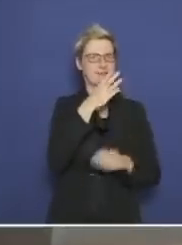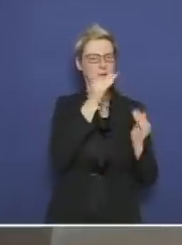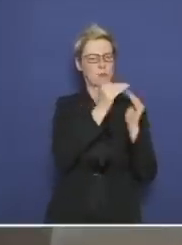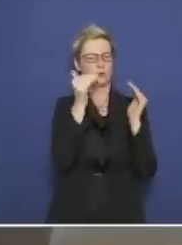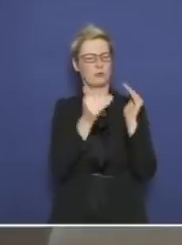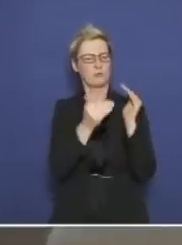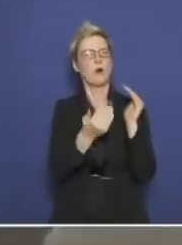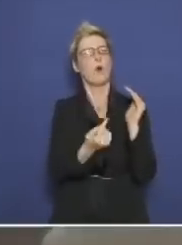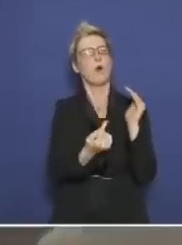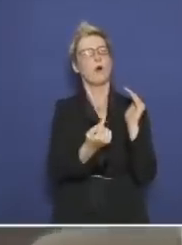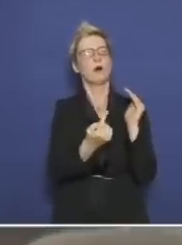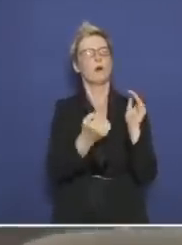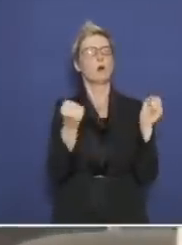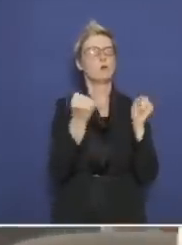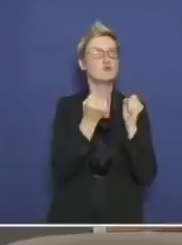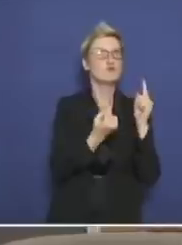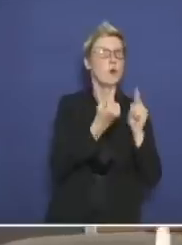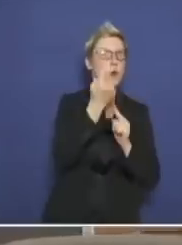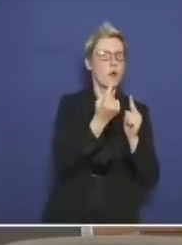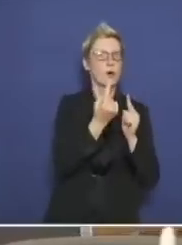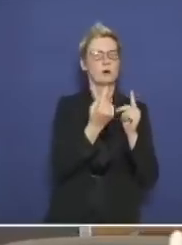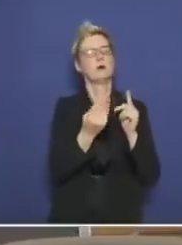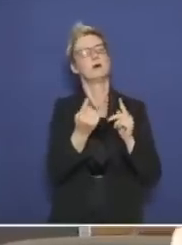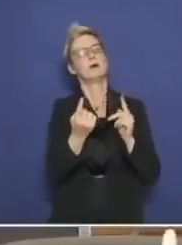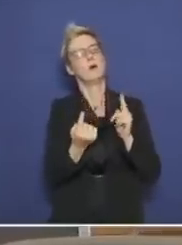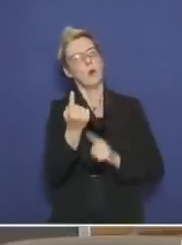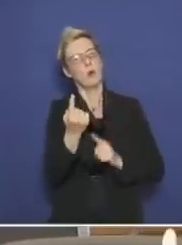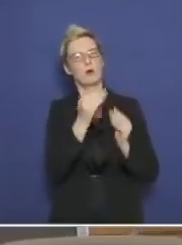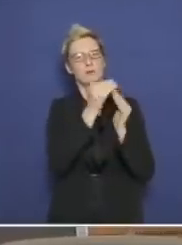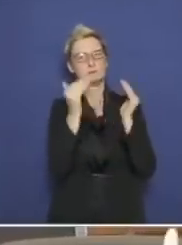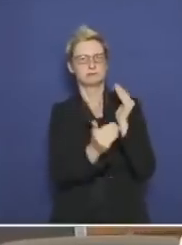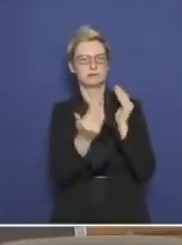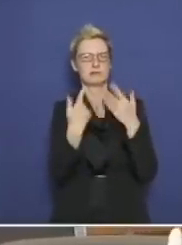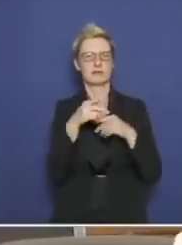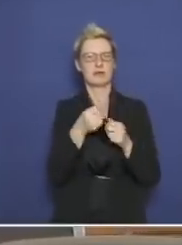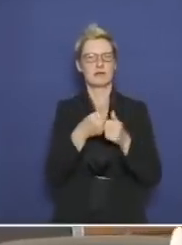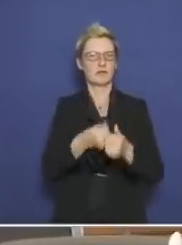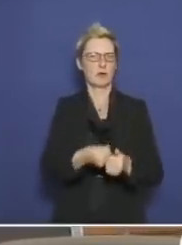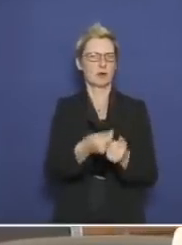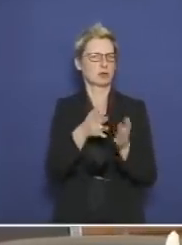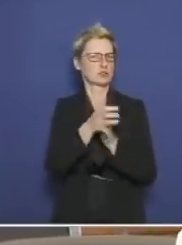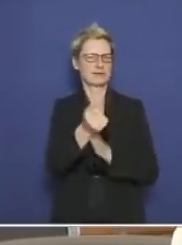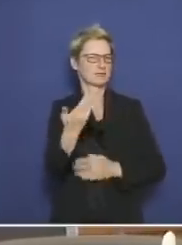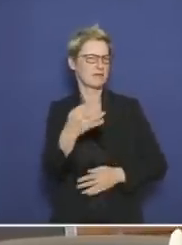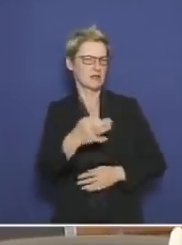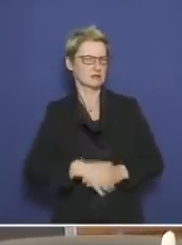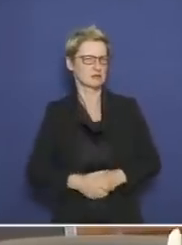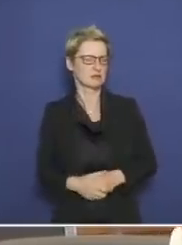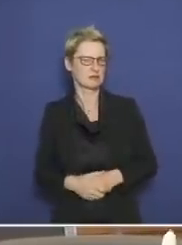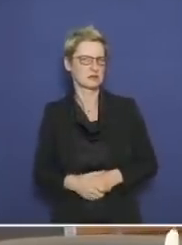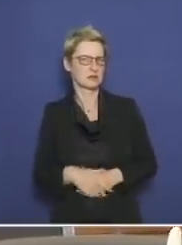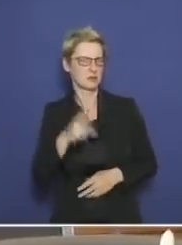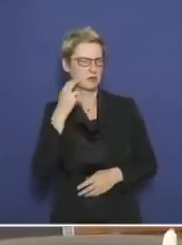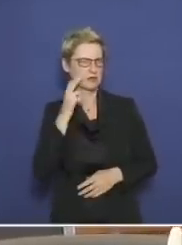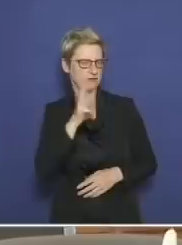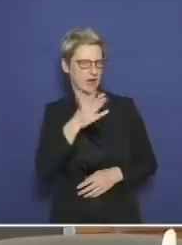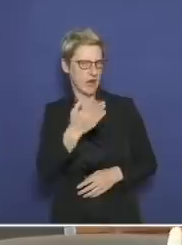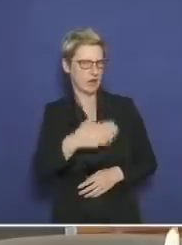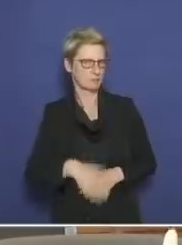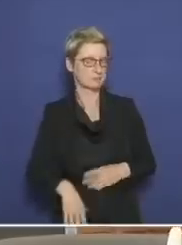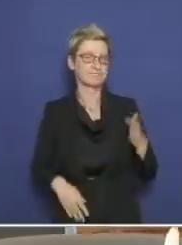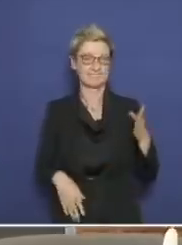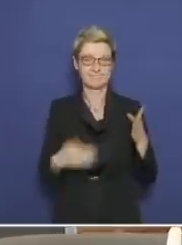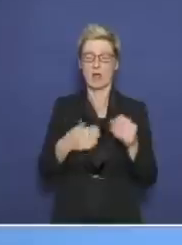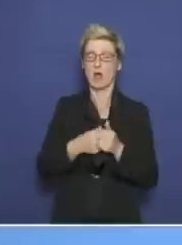sich ergeben. Das möchte auch Basil Wegener von dpa gerne wissen. Konkrete Folgen sind ja dieser Öffnungsplan.